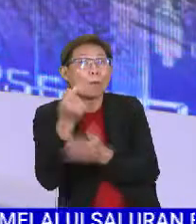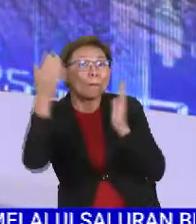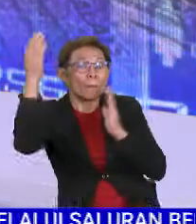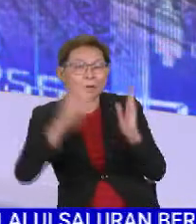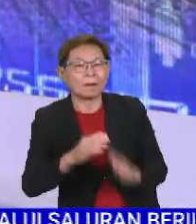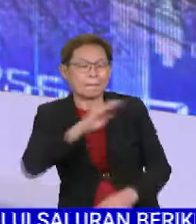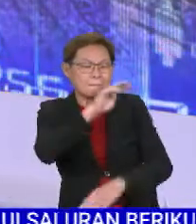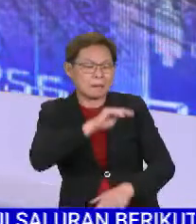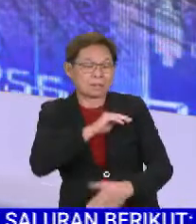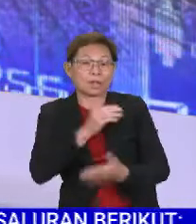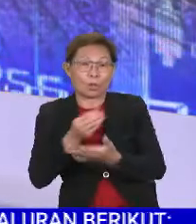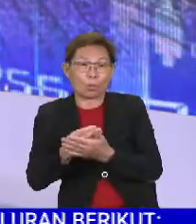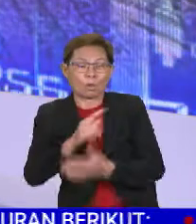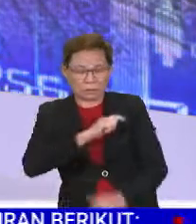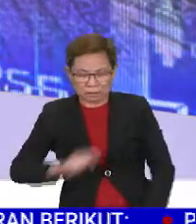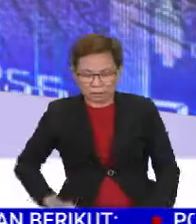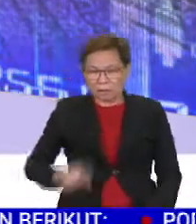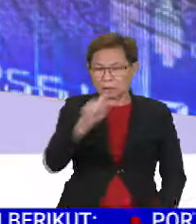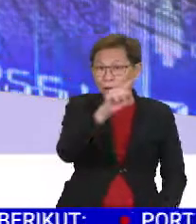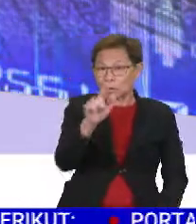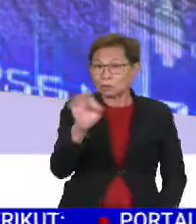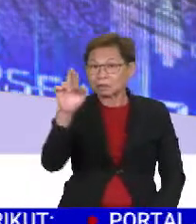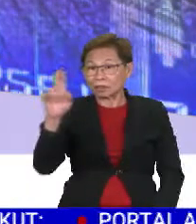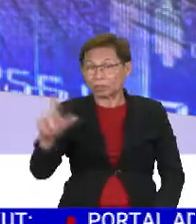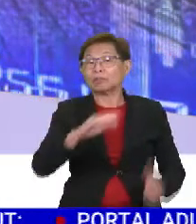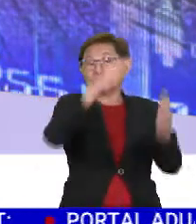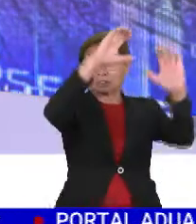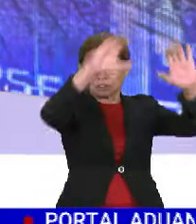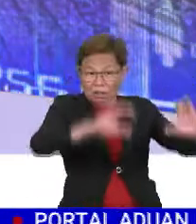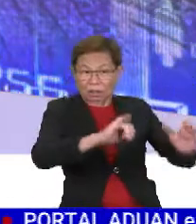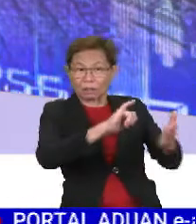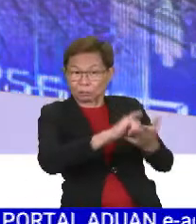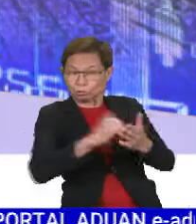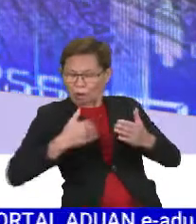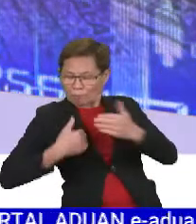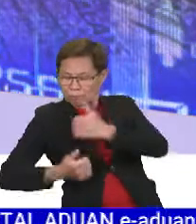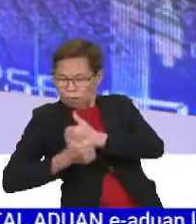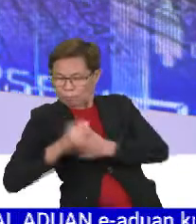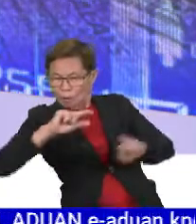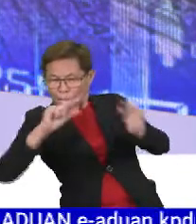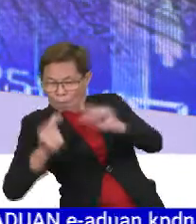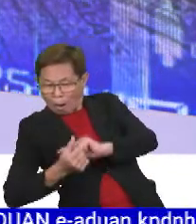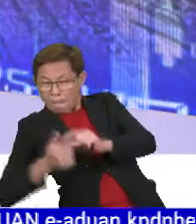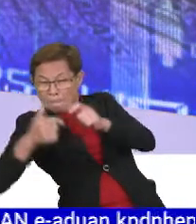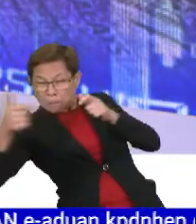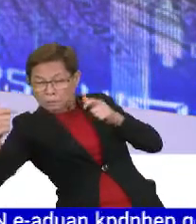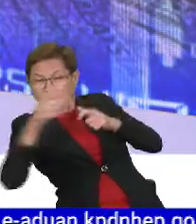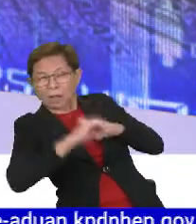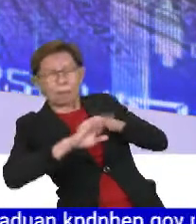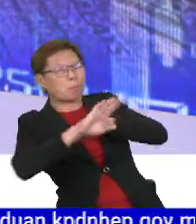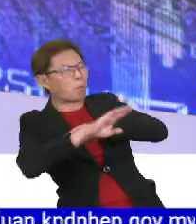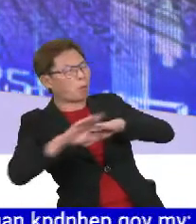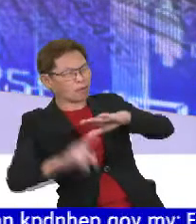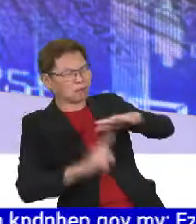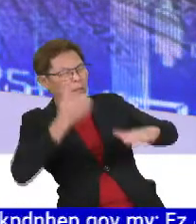Sri Zafrul Tengku Abdul Aziz berkata langkah itu mempunyai risiko dan penggantian yang besar selain bukan dasar